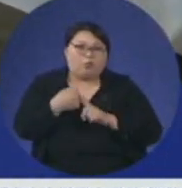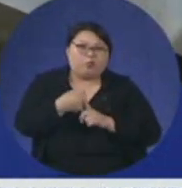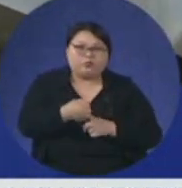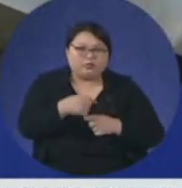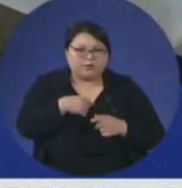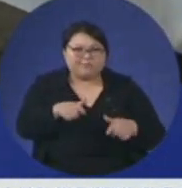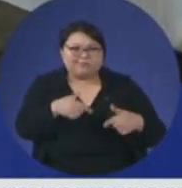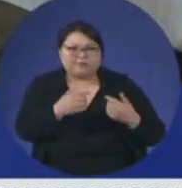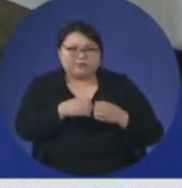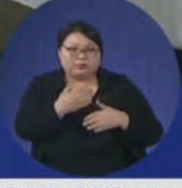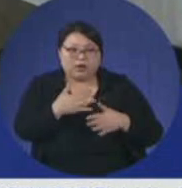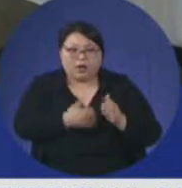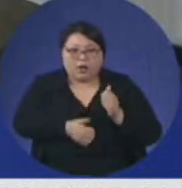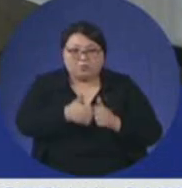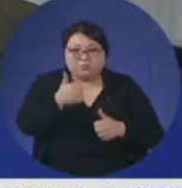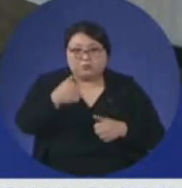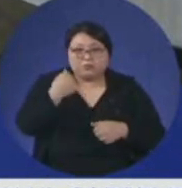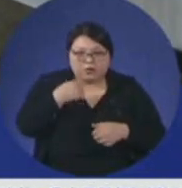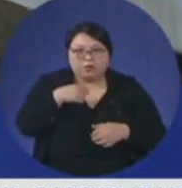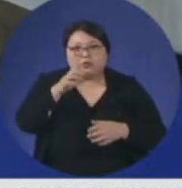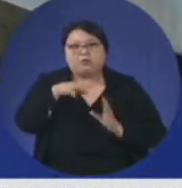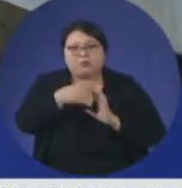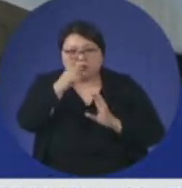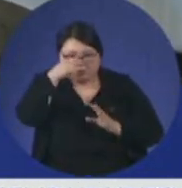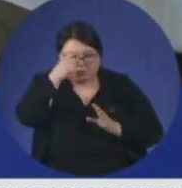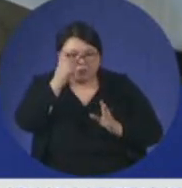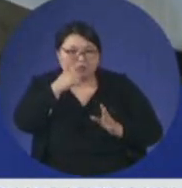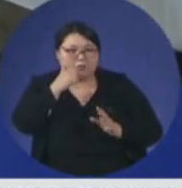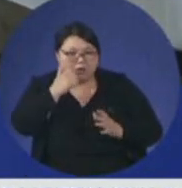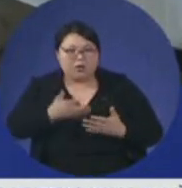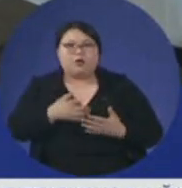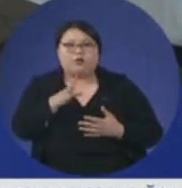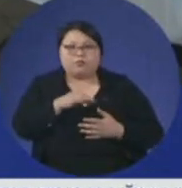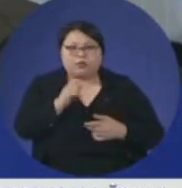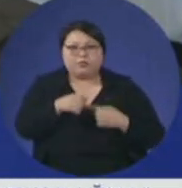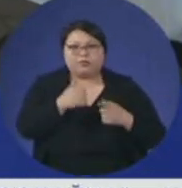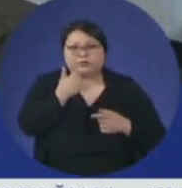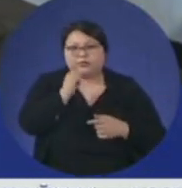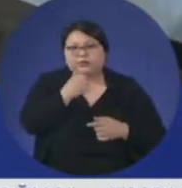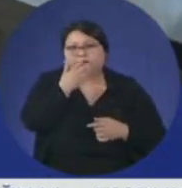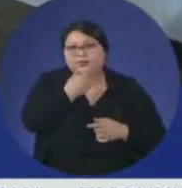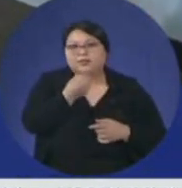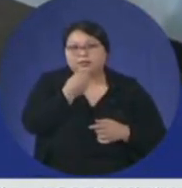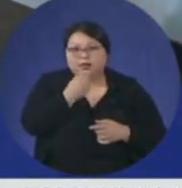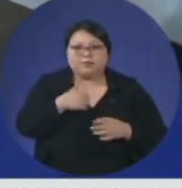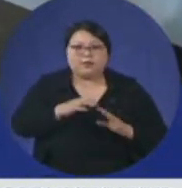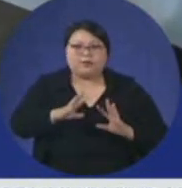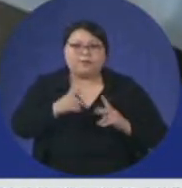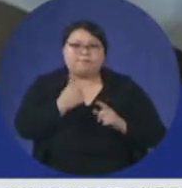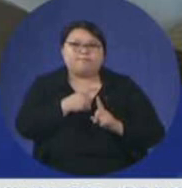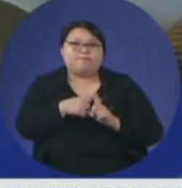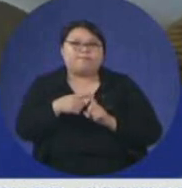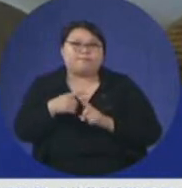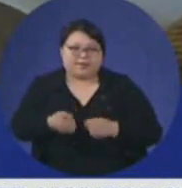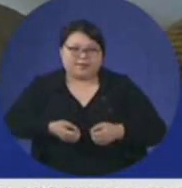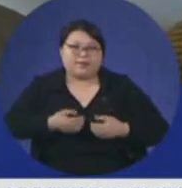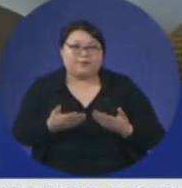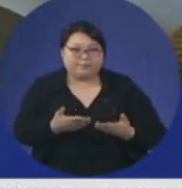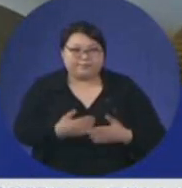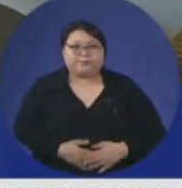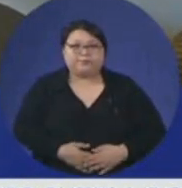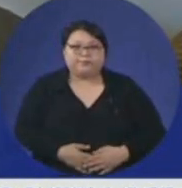юм бол эхийн эрүүл мэнд, охидын эрүүл мэнд энэ бүхэнд одоо маш сайхан яриг үр дүн гарах юм аа.